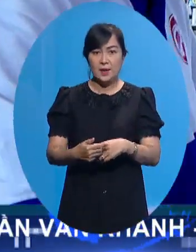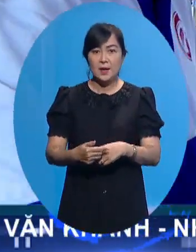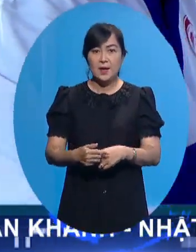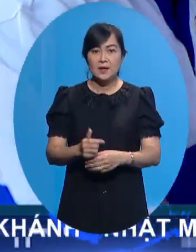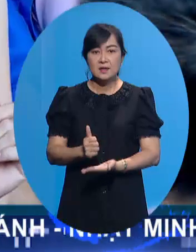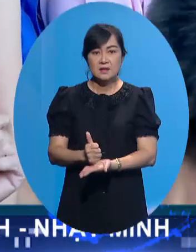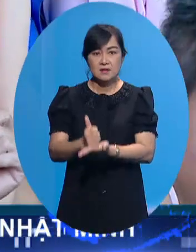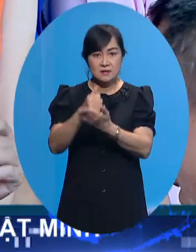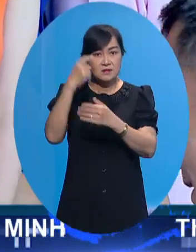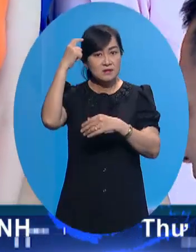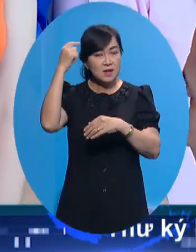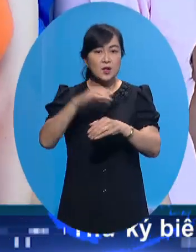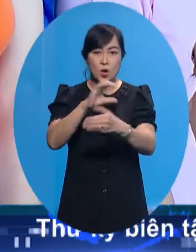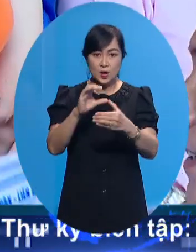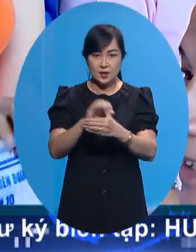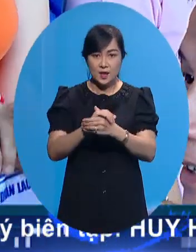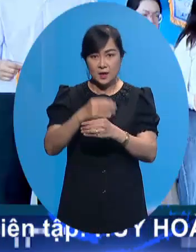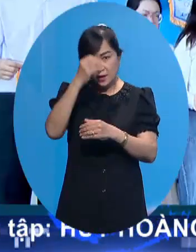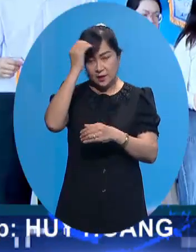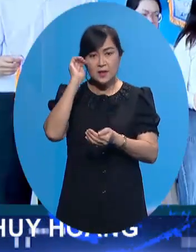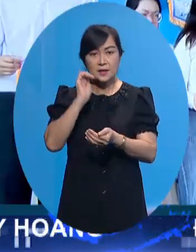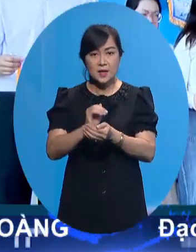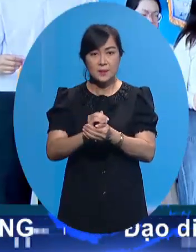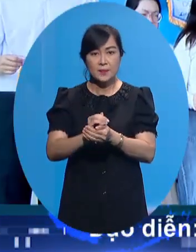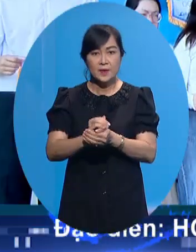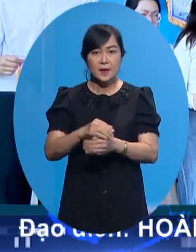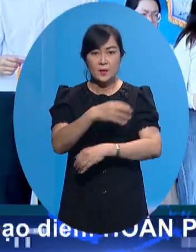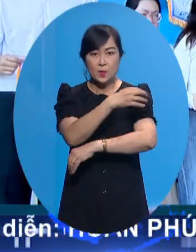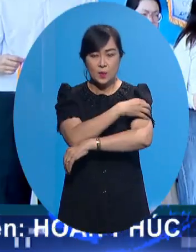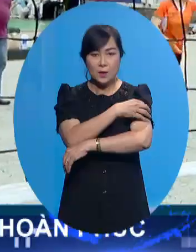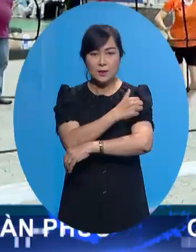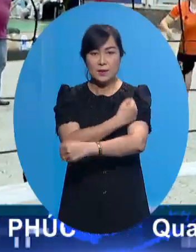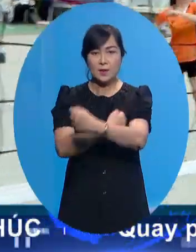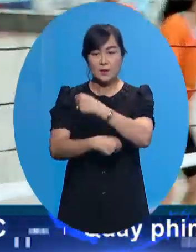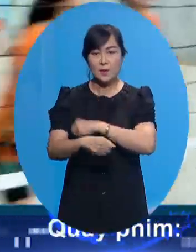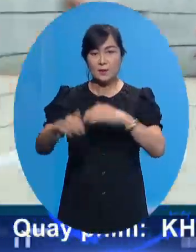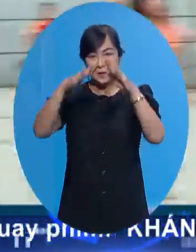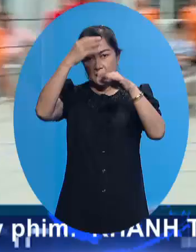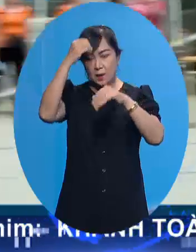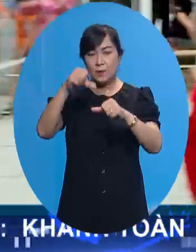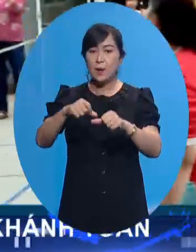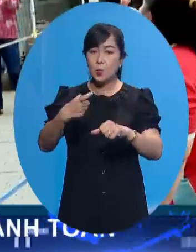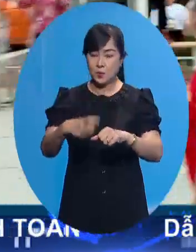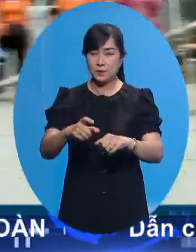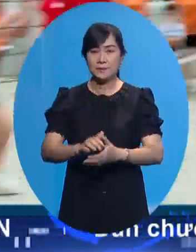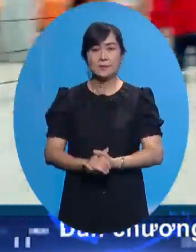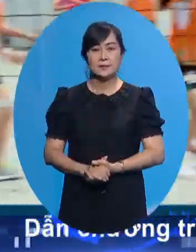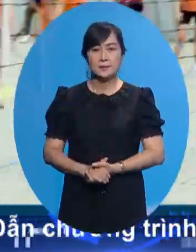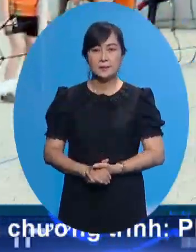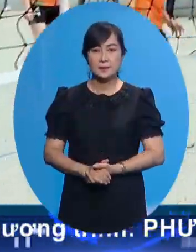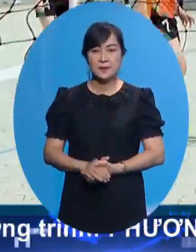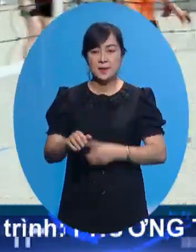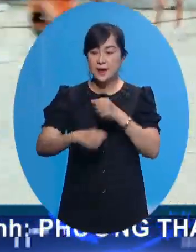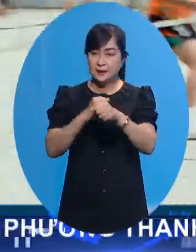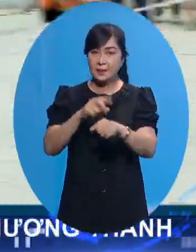nêu cao tinh thần đoàn kết giao lưu học hỏi kinh nghiệm giữa Đoàn viên công đoàn người lao động của các trường học trên địa bàn quận